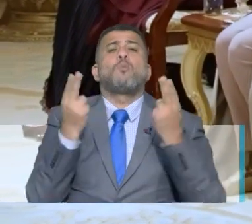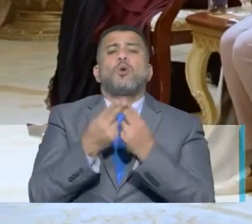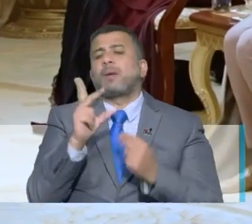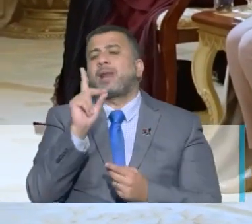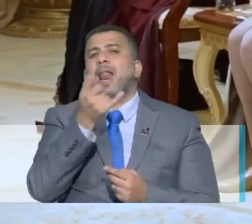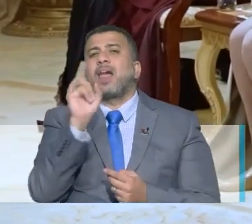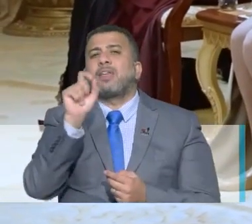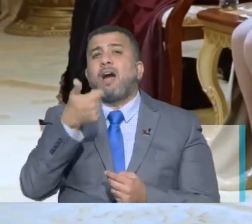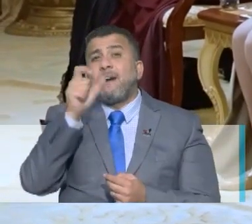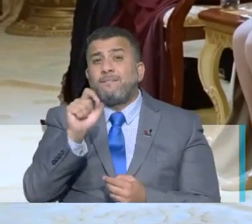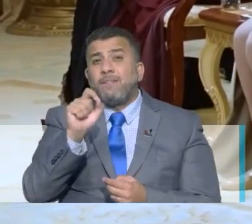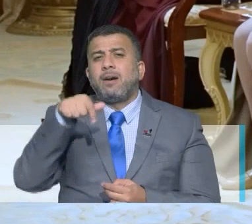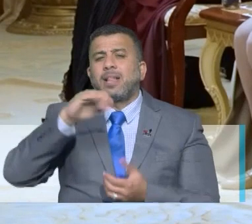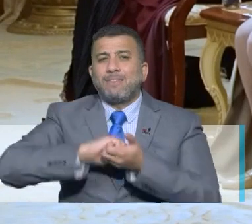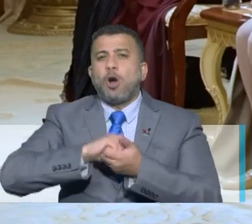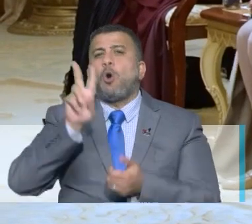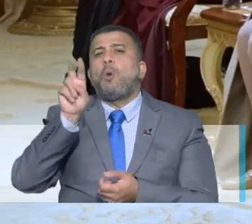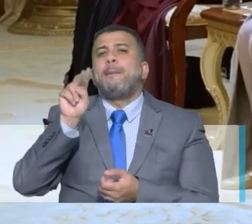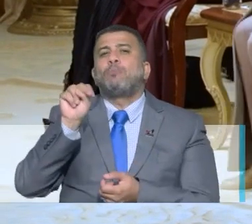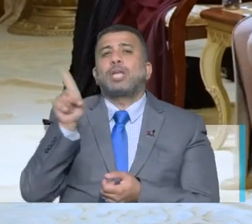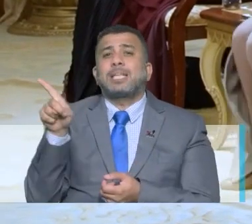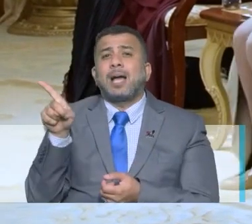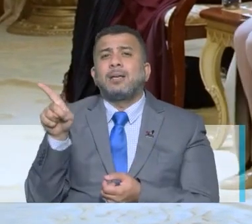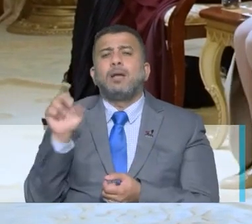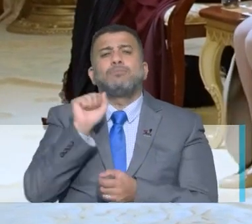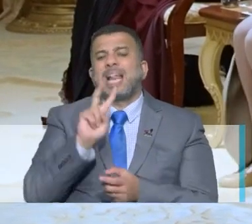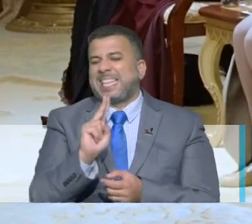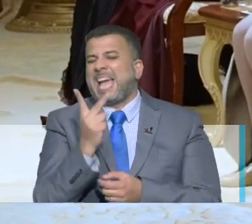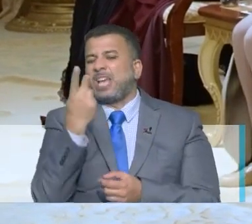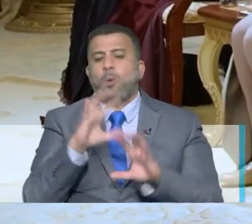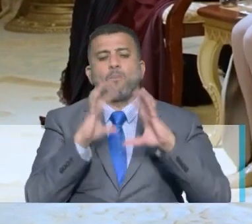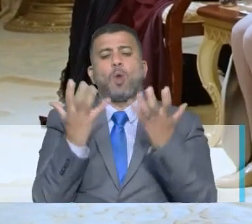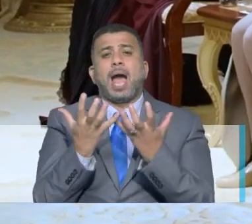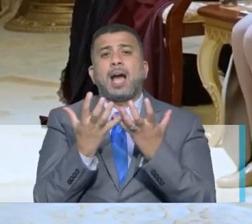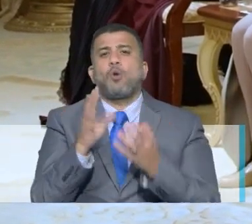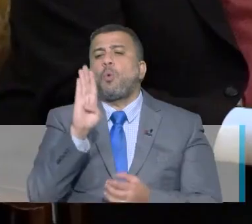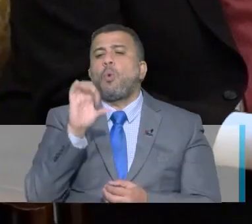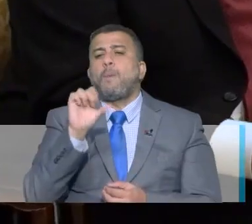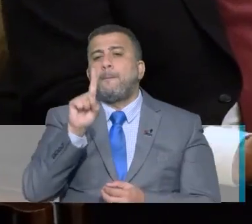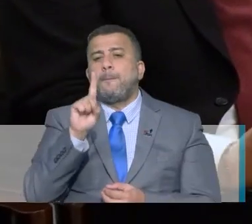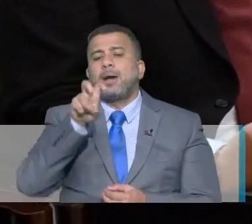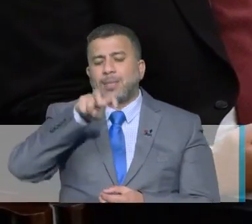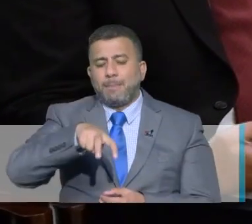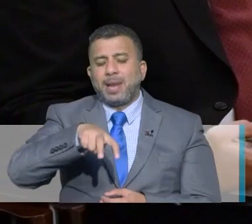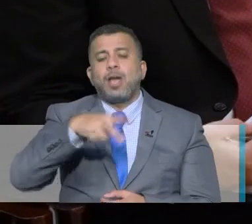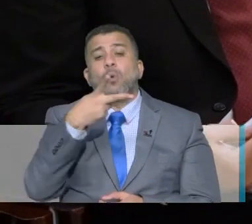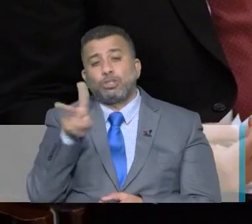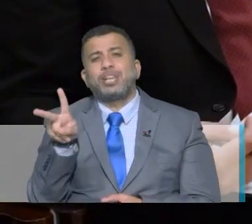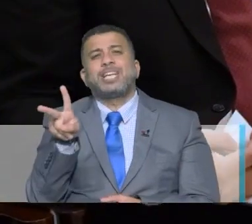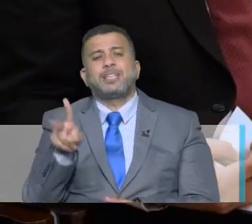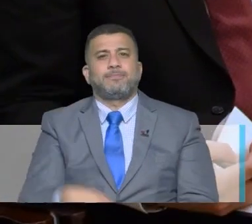والعشرين من مؤتمر الاطراف اتفاقيه الامم المتحده الايطاليه بشان تغير المناخ كوب 28